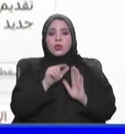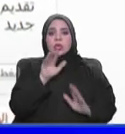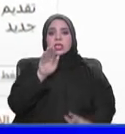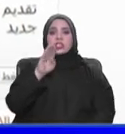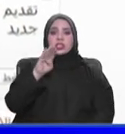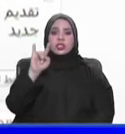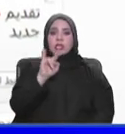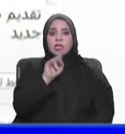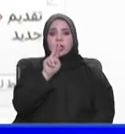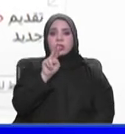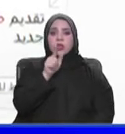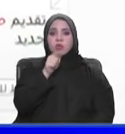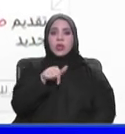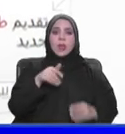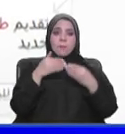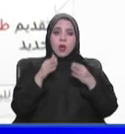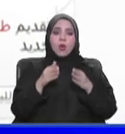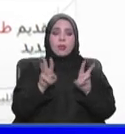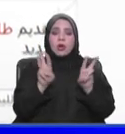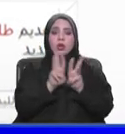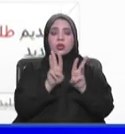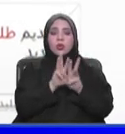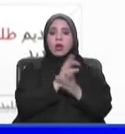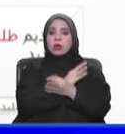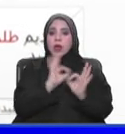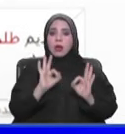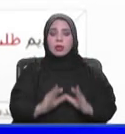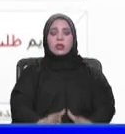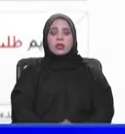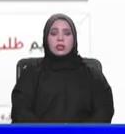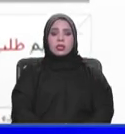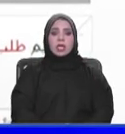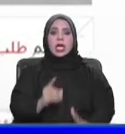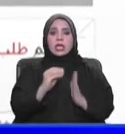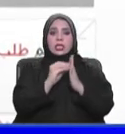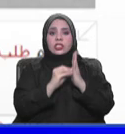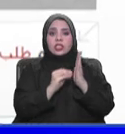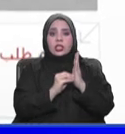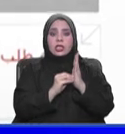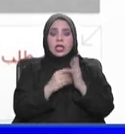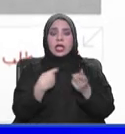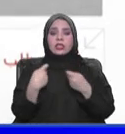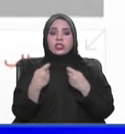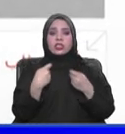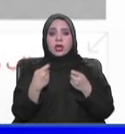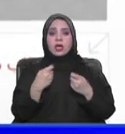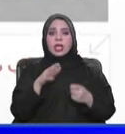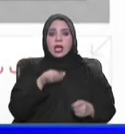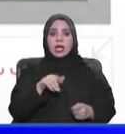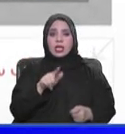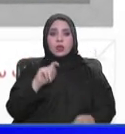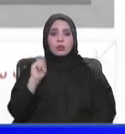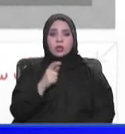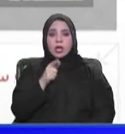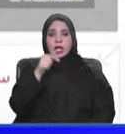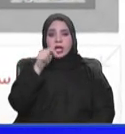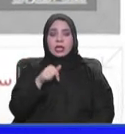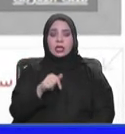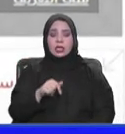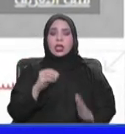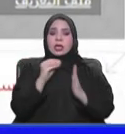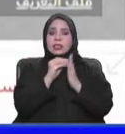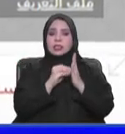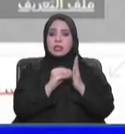كبوابه الكترونيه متكامله للتسجيل التجاري يمكن من خلالها الحصول على التسجيلات